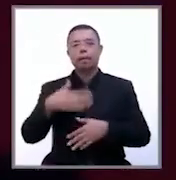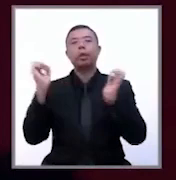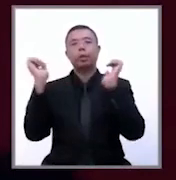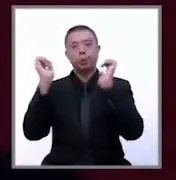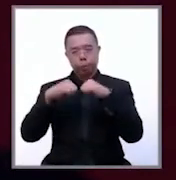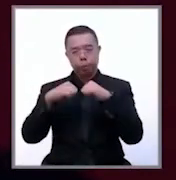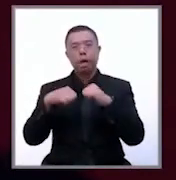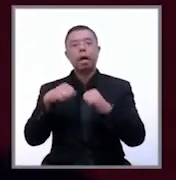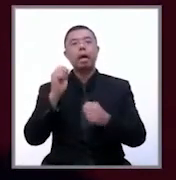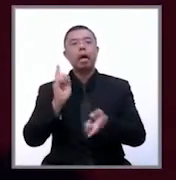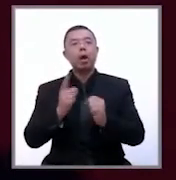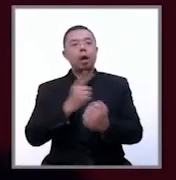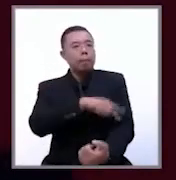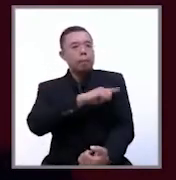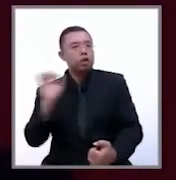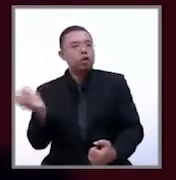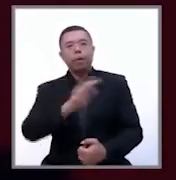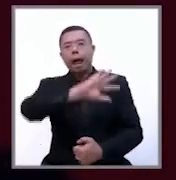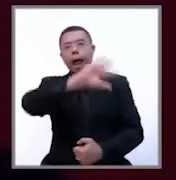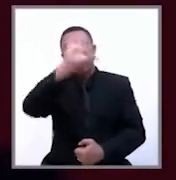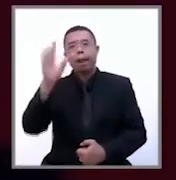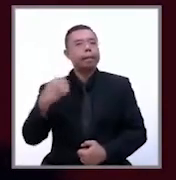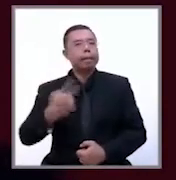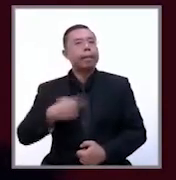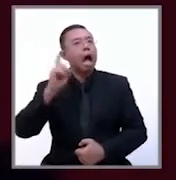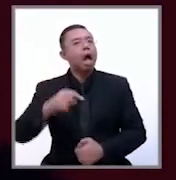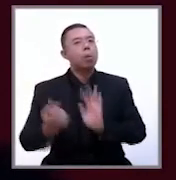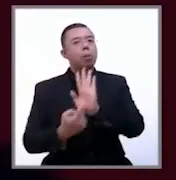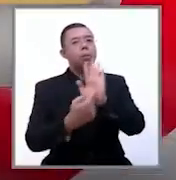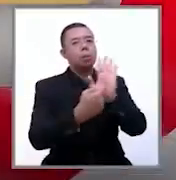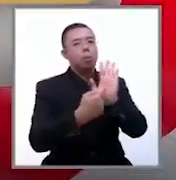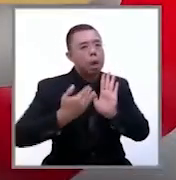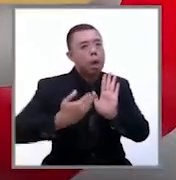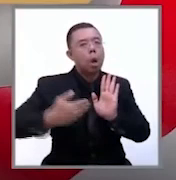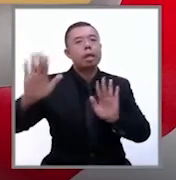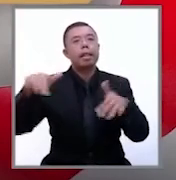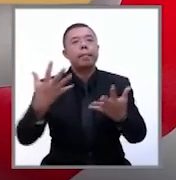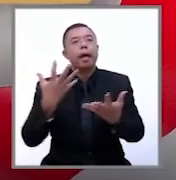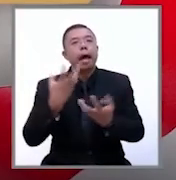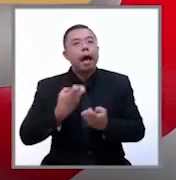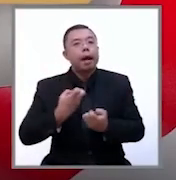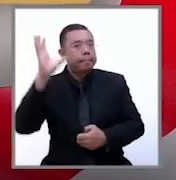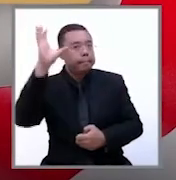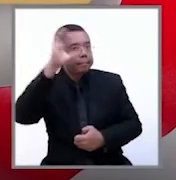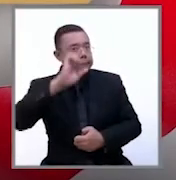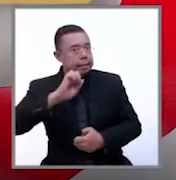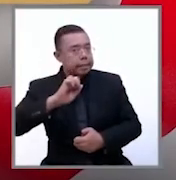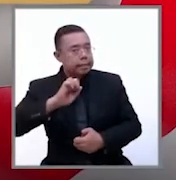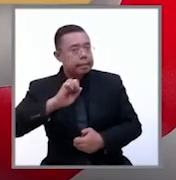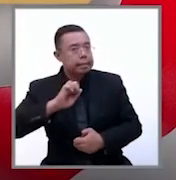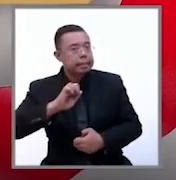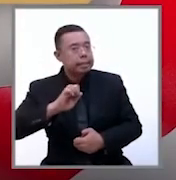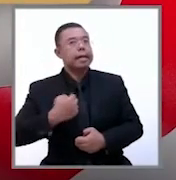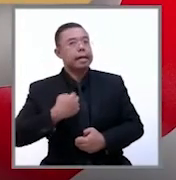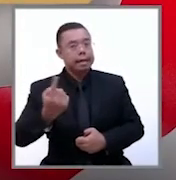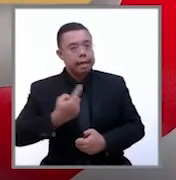setuju bahwa potensi sumber daya alam kita harus terus kita promosikan tetapi harap dicatat gara-gara